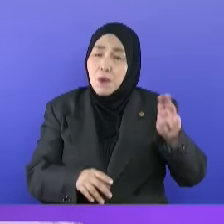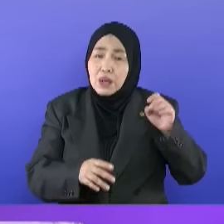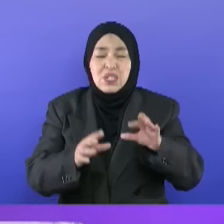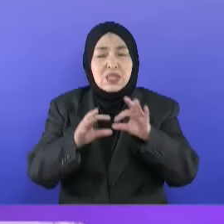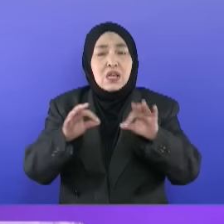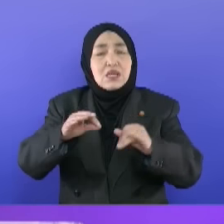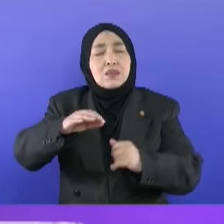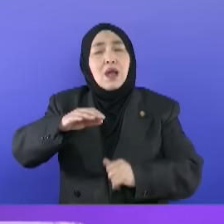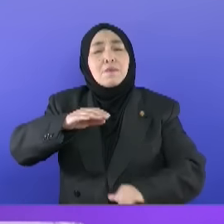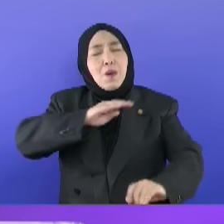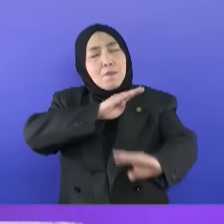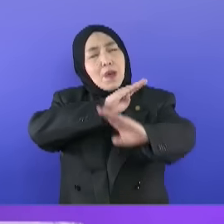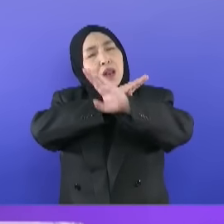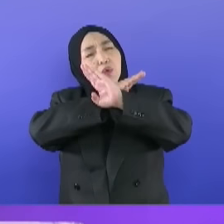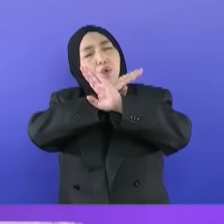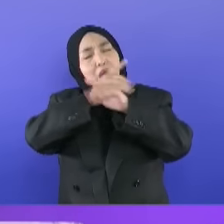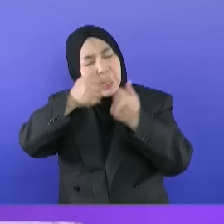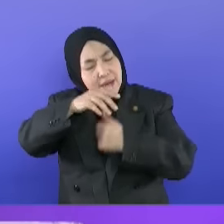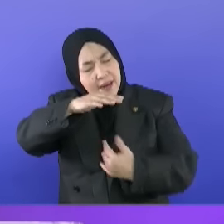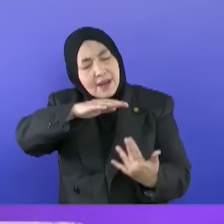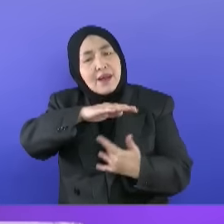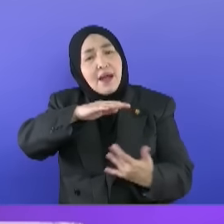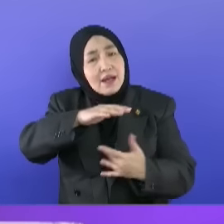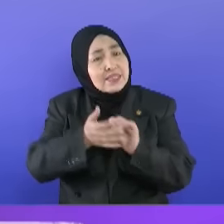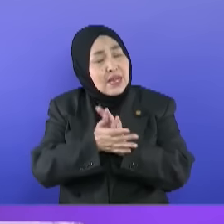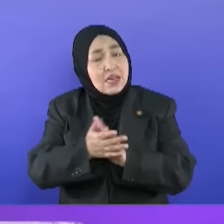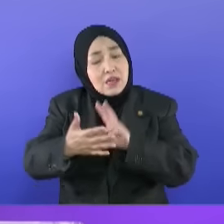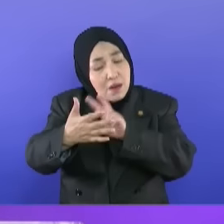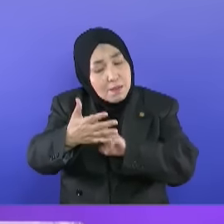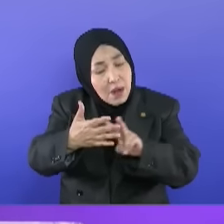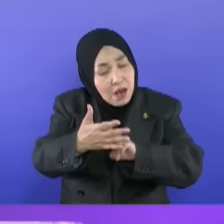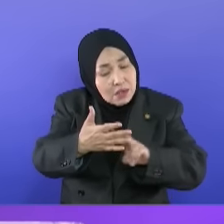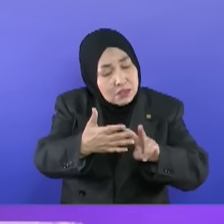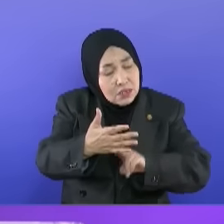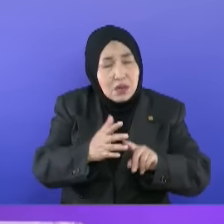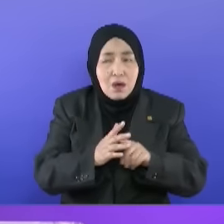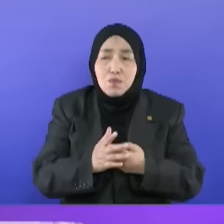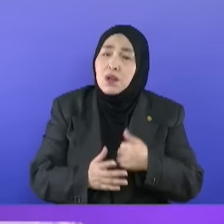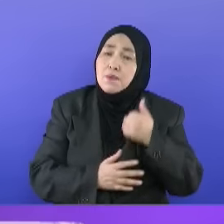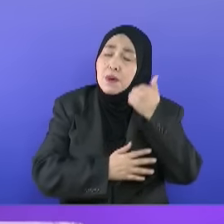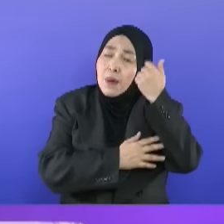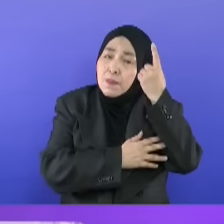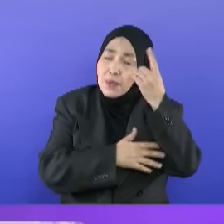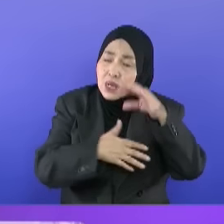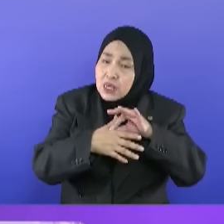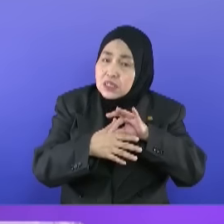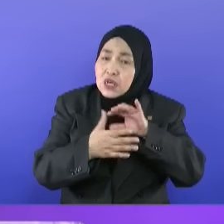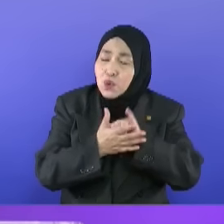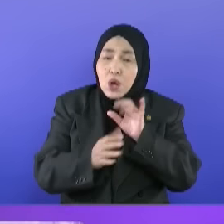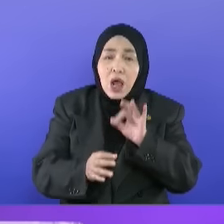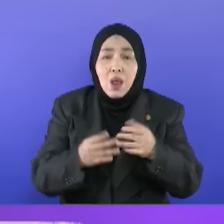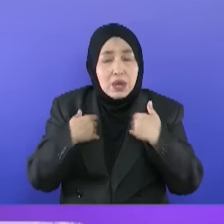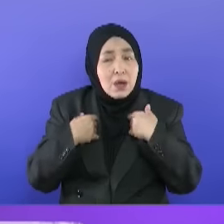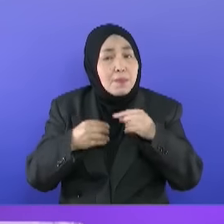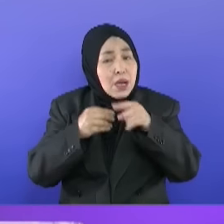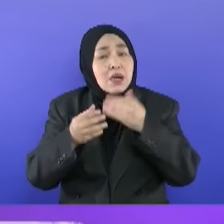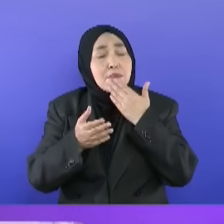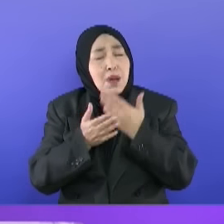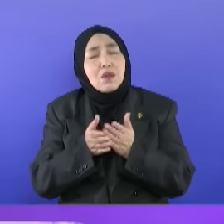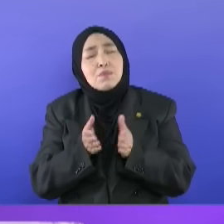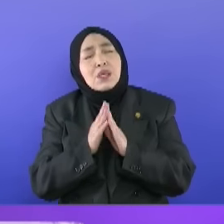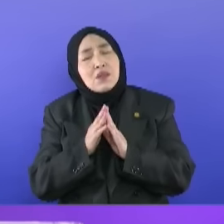neraka, dia mohon perlindungan kepada Allah daripada neraka. Maksudnya dia baca, dia mula memahami dan isinya itu kalau ada perkara baik dia